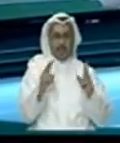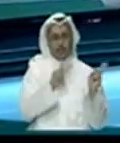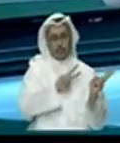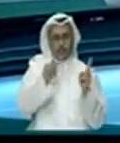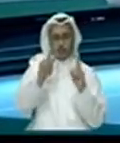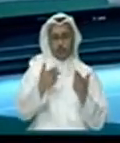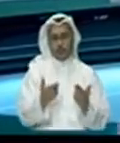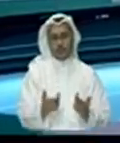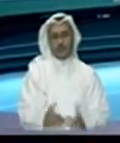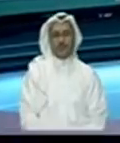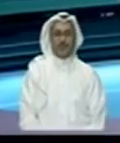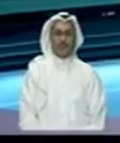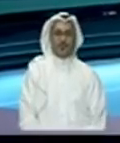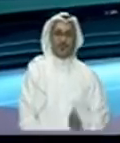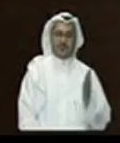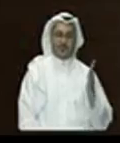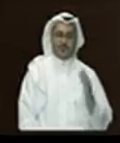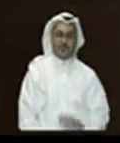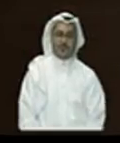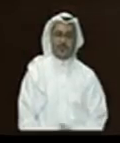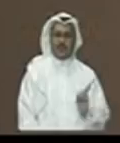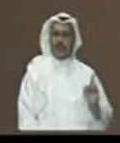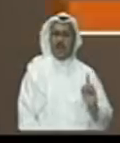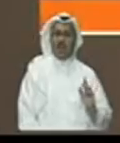نشرتنا مستمرة وافية بعد الفاصل.